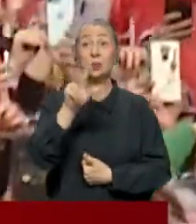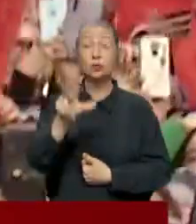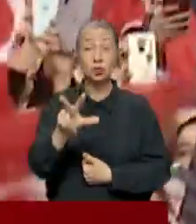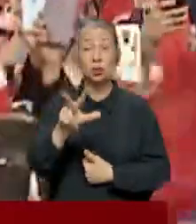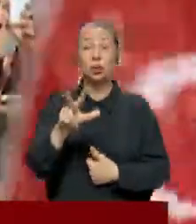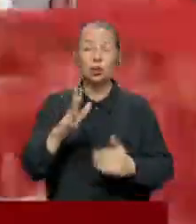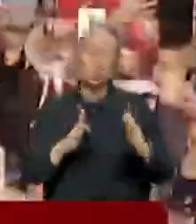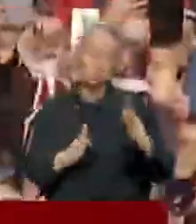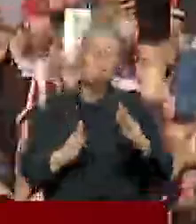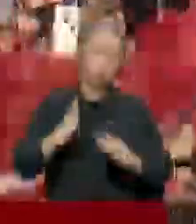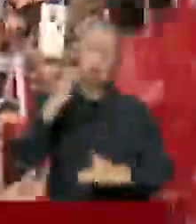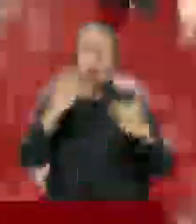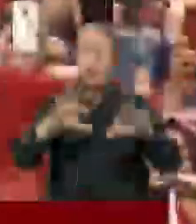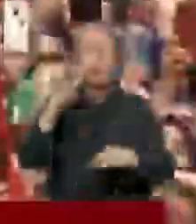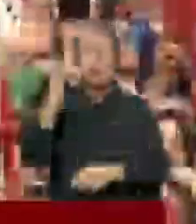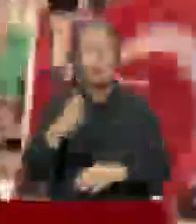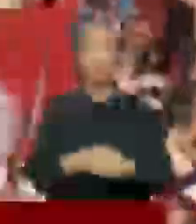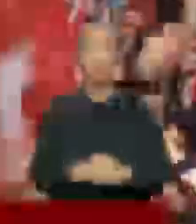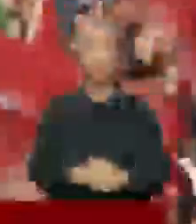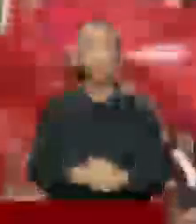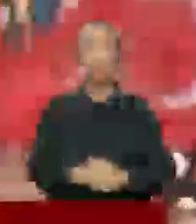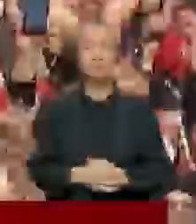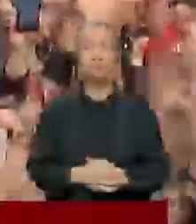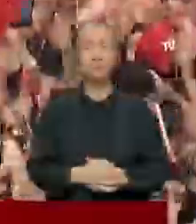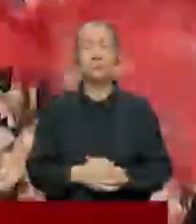2023'ü şahlandırmaya hazır mı?